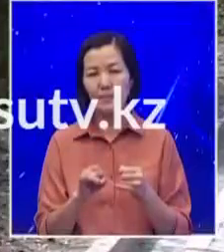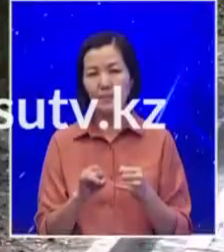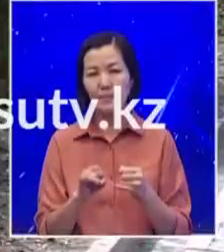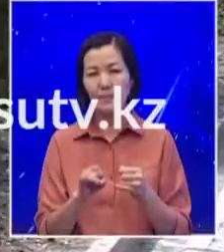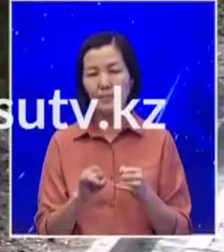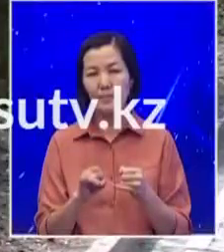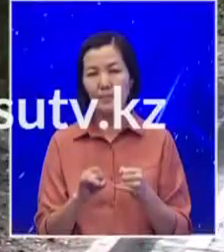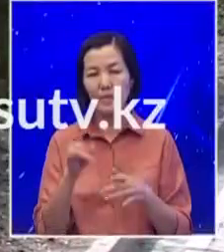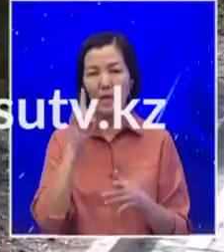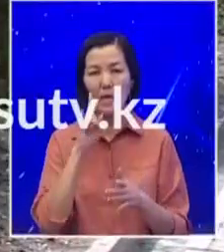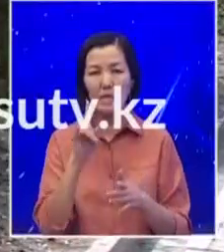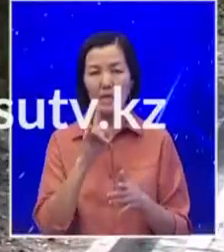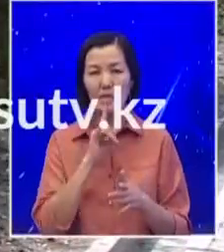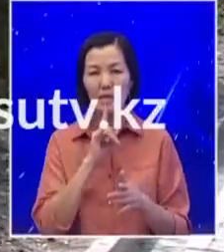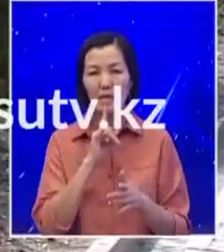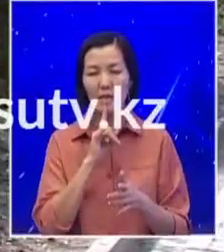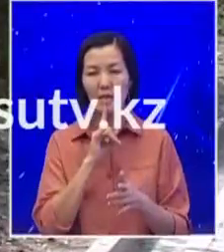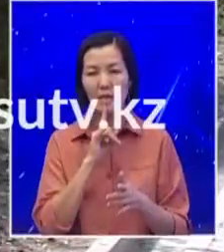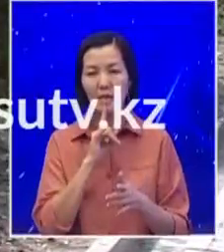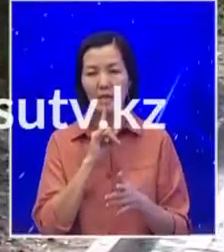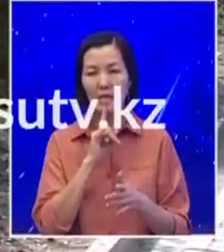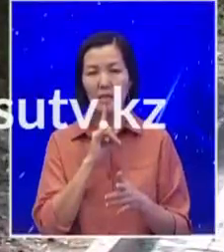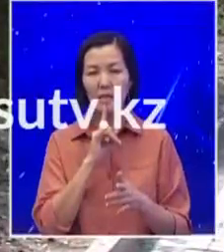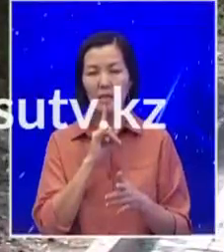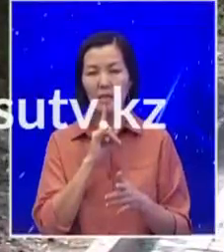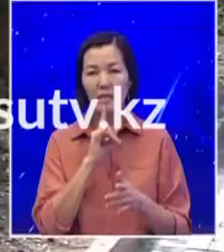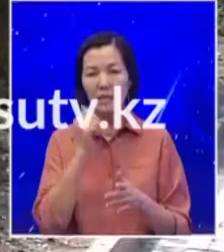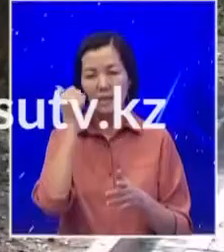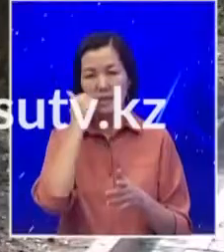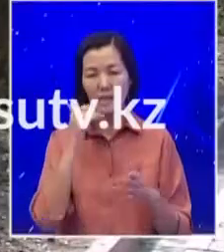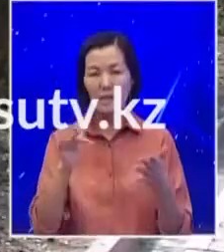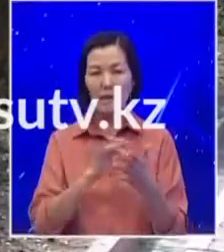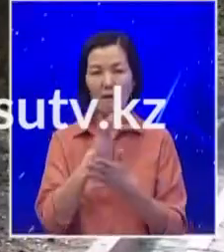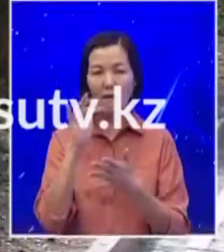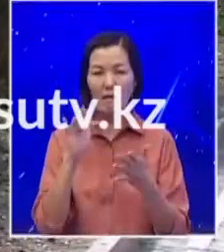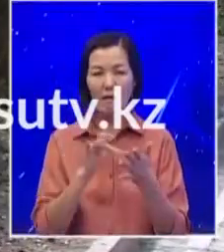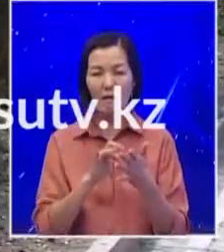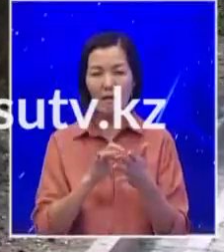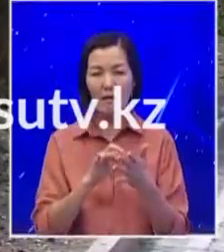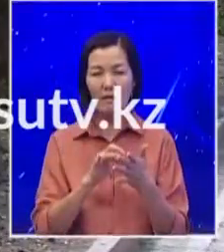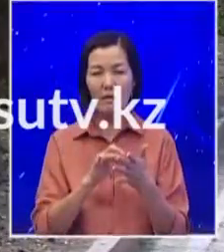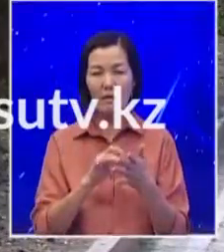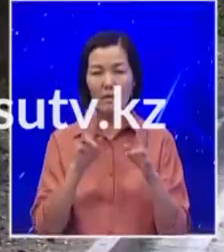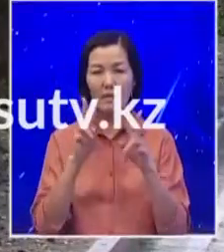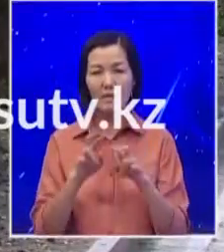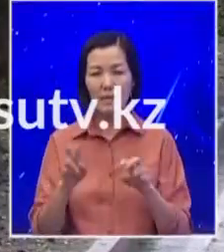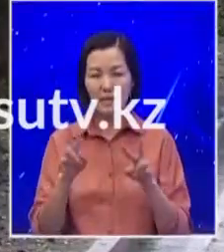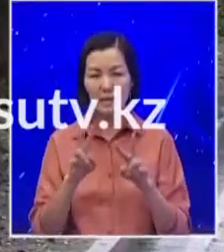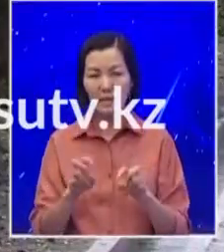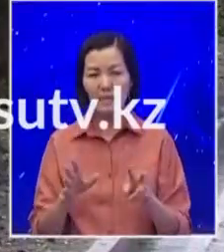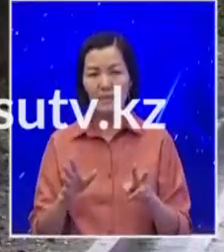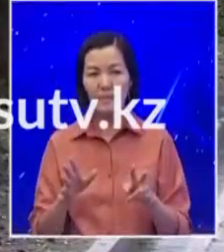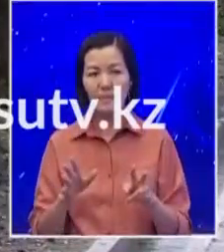осы еліміздің шет аймақтарындағы ескі қалалар, яғни орта ғасырдағы қалалардың бәрін зерттеп, сол жөнінде